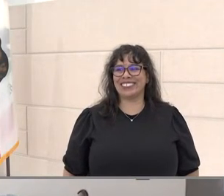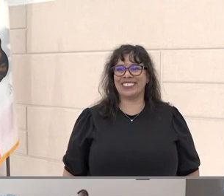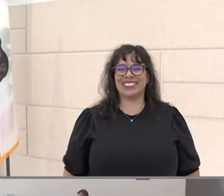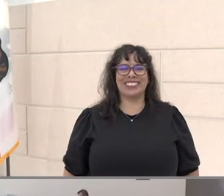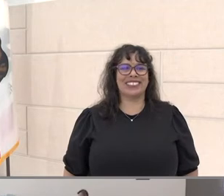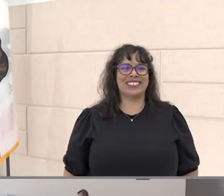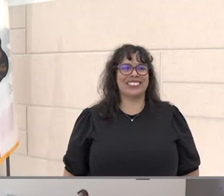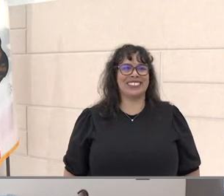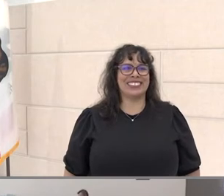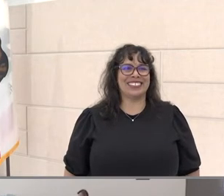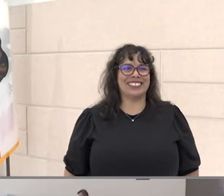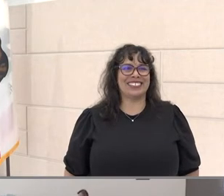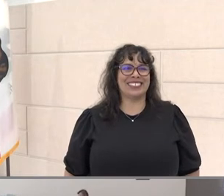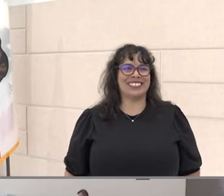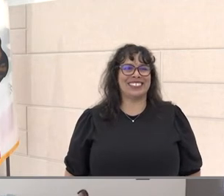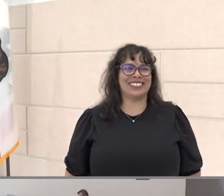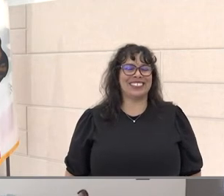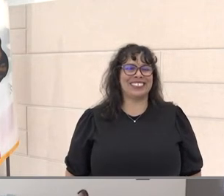าย